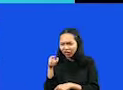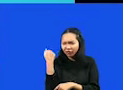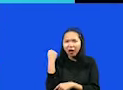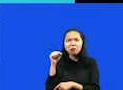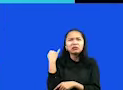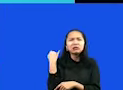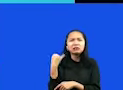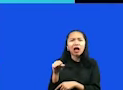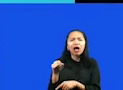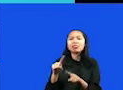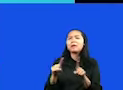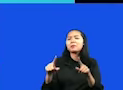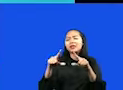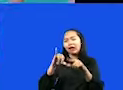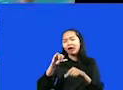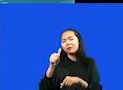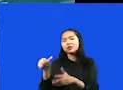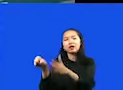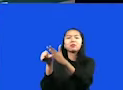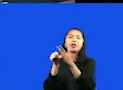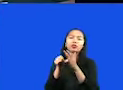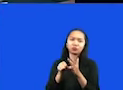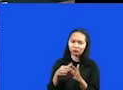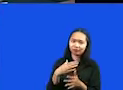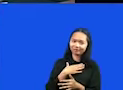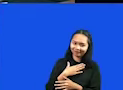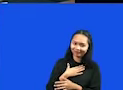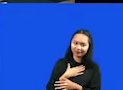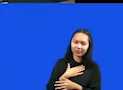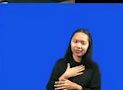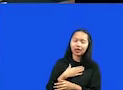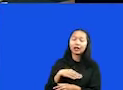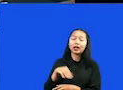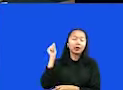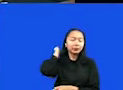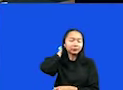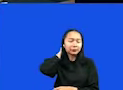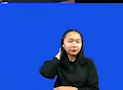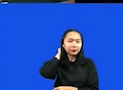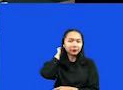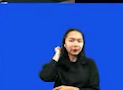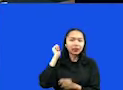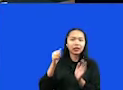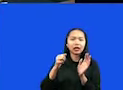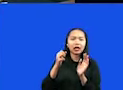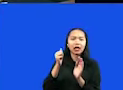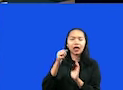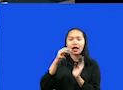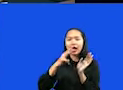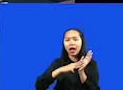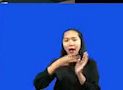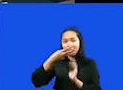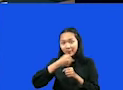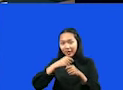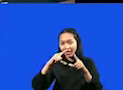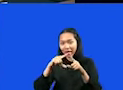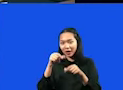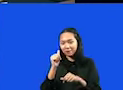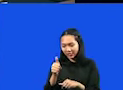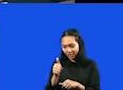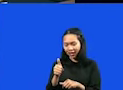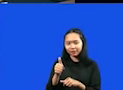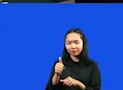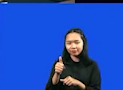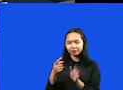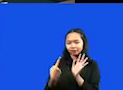batas itu tadi betul sekali dan Tadi Mbak Mega juga sudah punya pengalaman Bagaimana membuat sebuah konten begitu